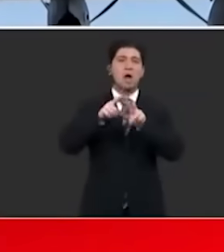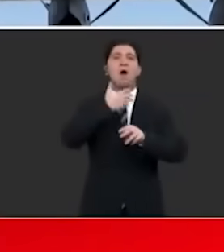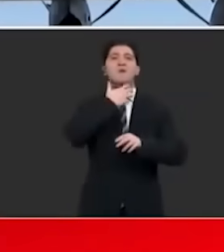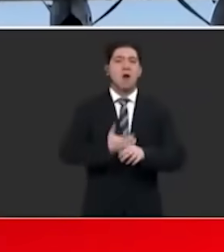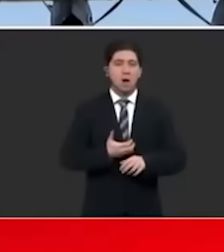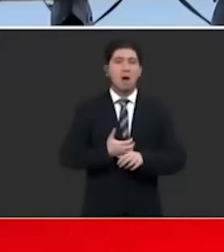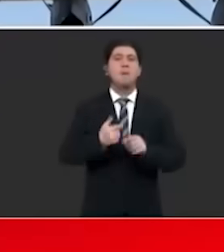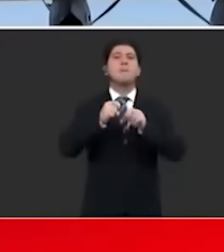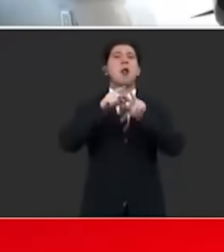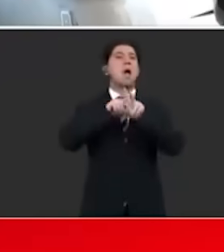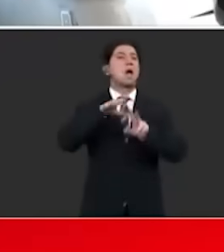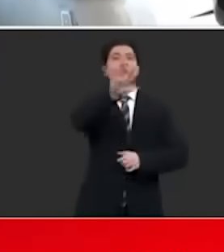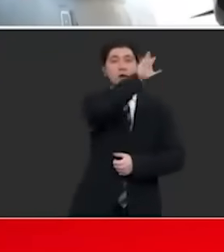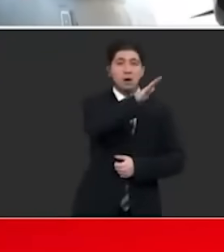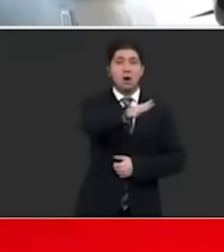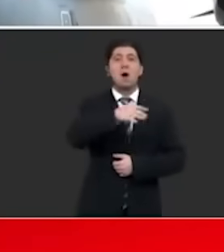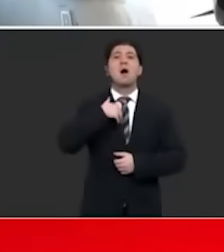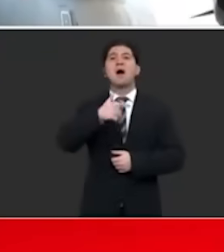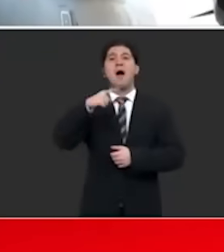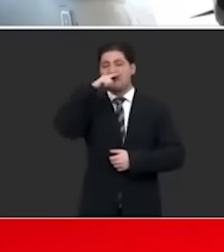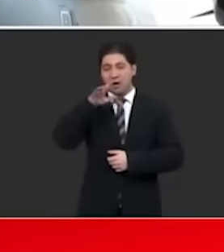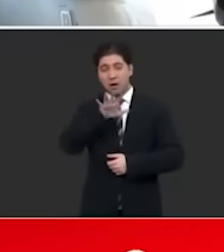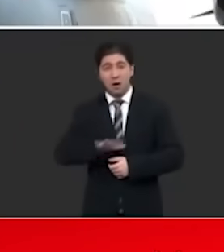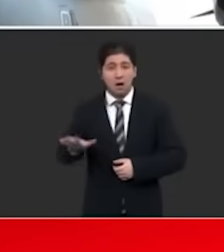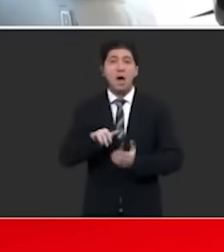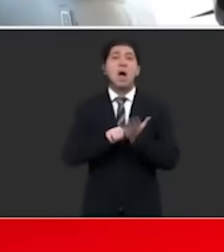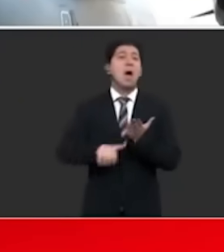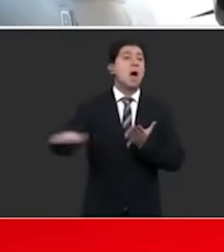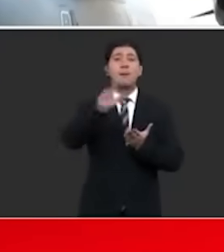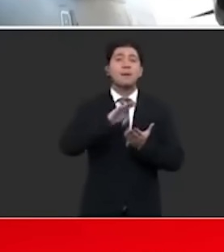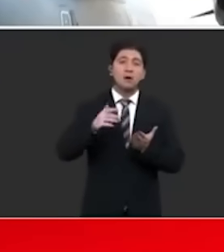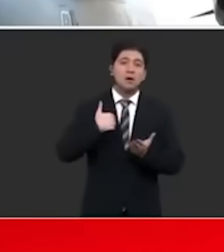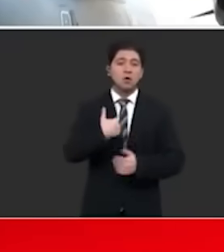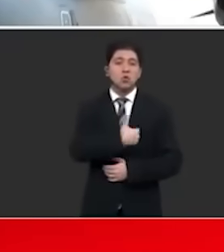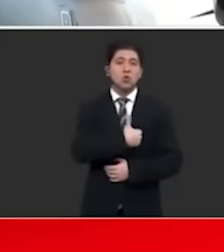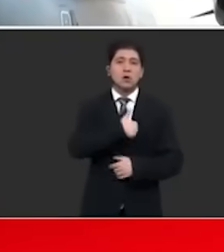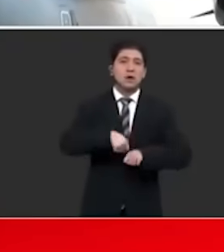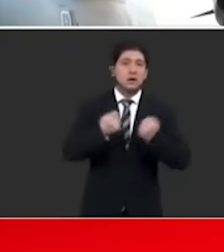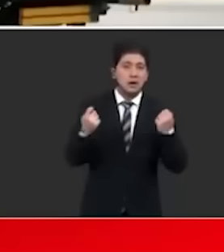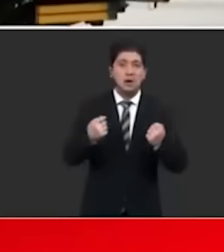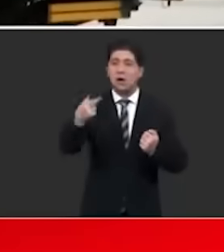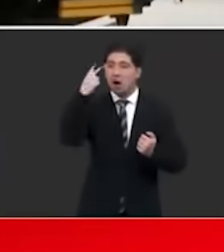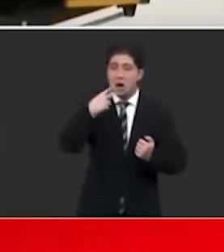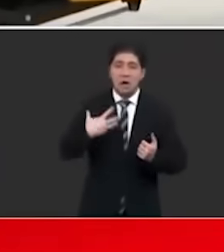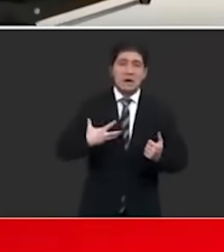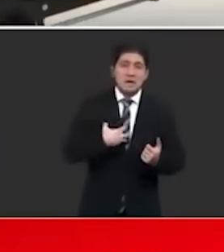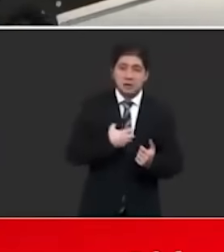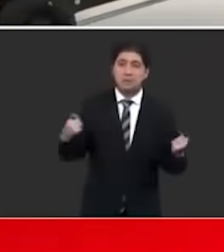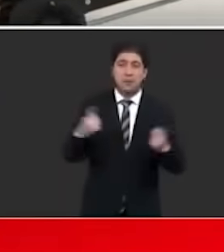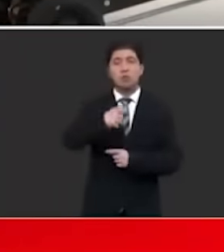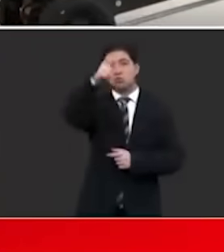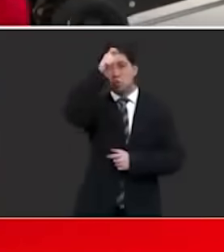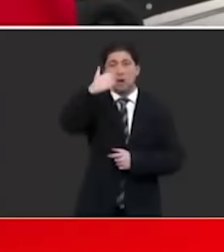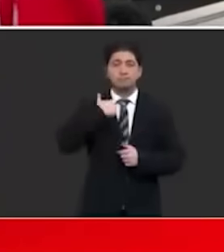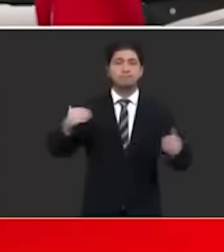Balkanlardan Afrika'ya kadar nerede gözü yaşlı, gönlü kırık kimse varsa Türkiye'nin